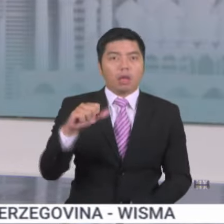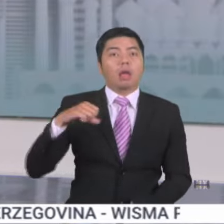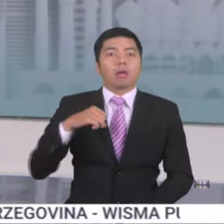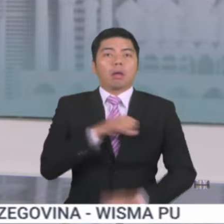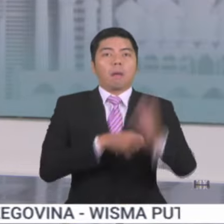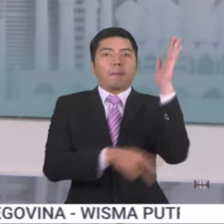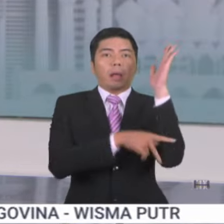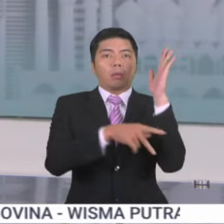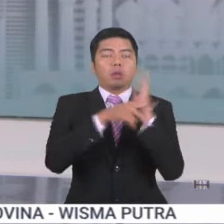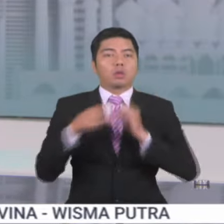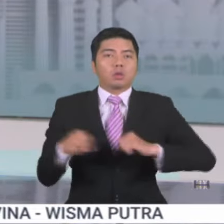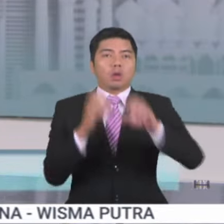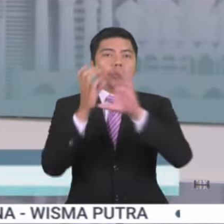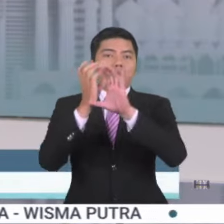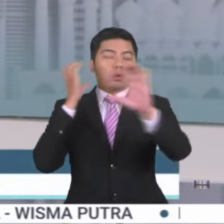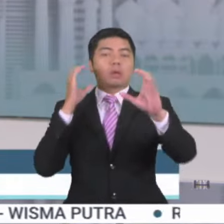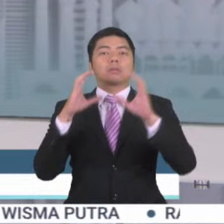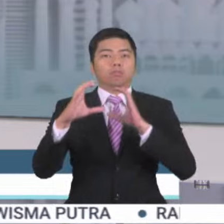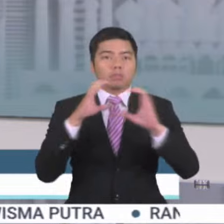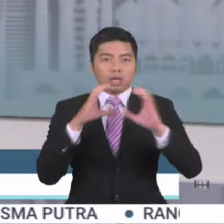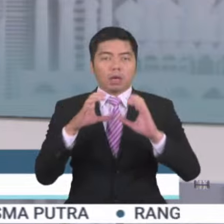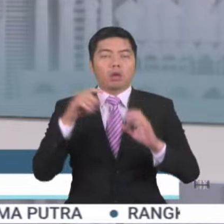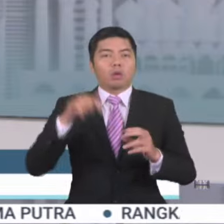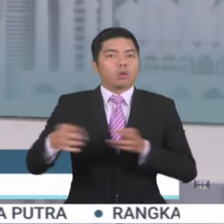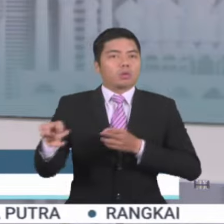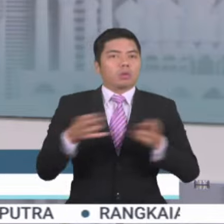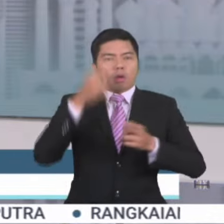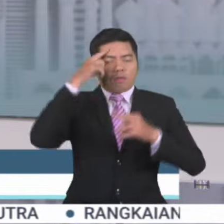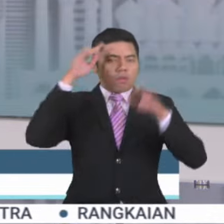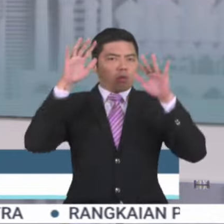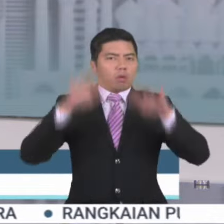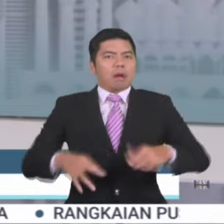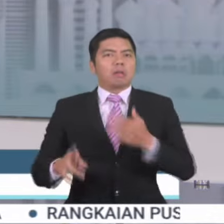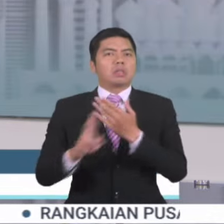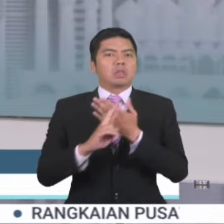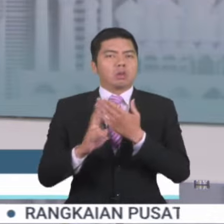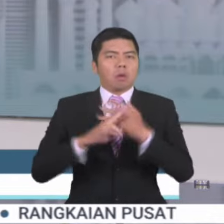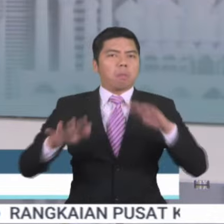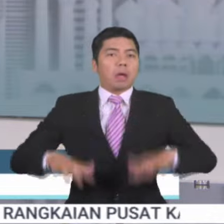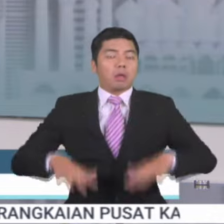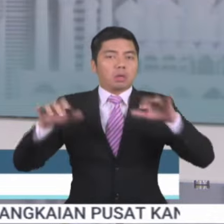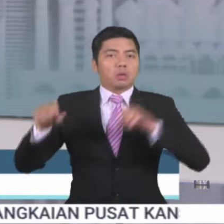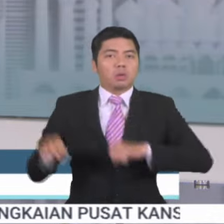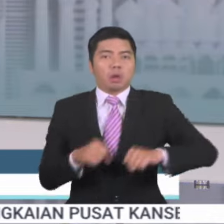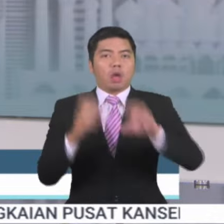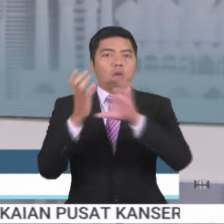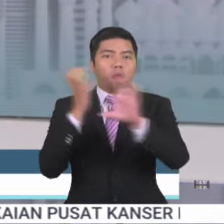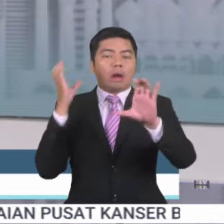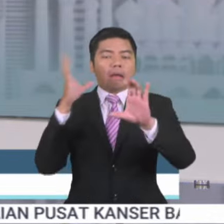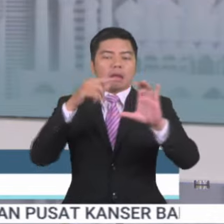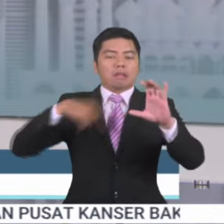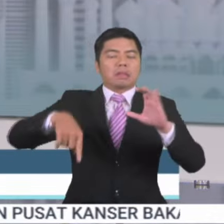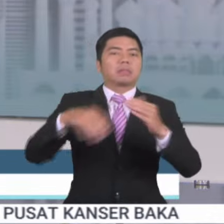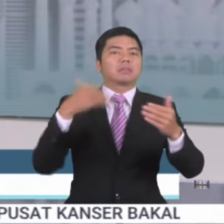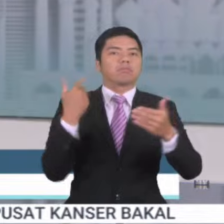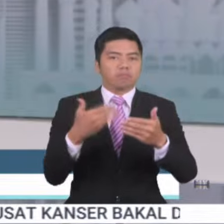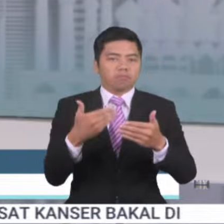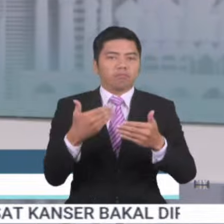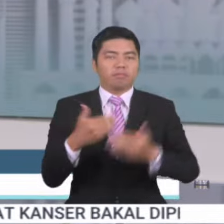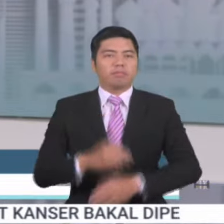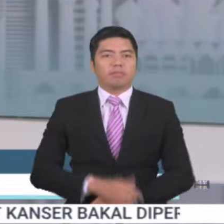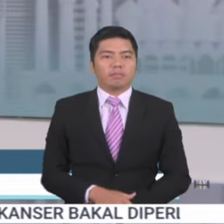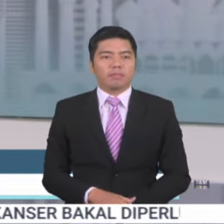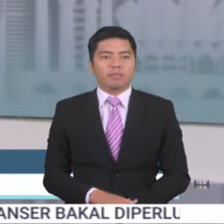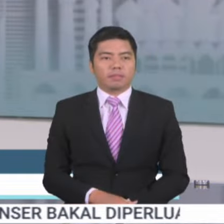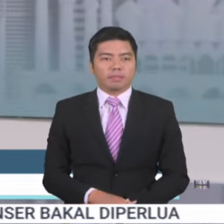Seri Ramanan Ramakrishnan berkata ia sebagai usaha mengurangkan risiko banjir di Sungai Buloh dan sekitarnya secara